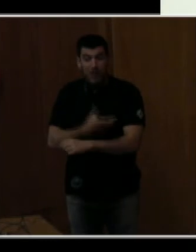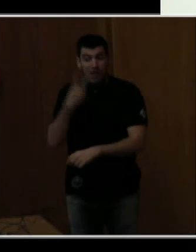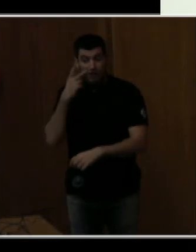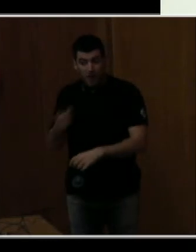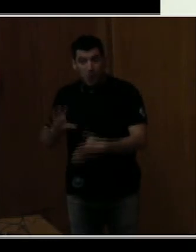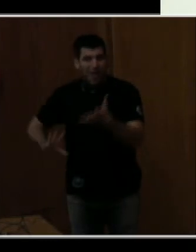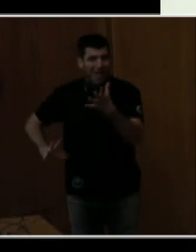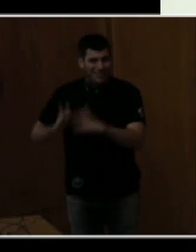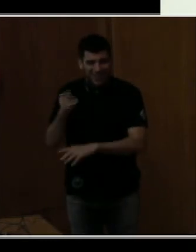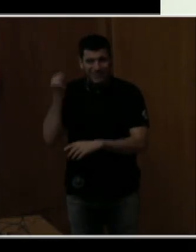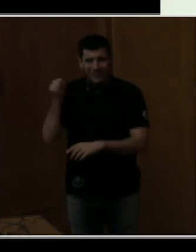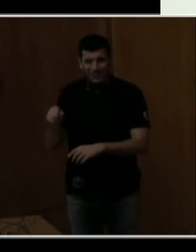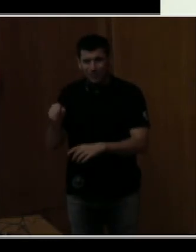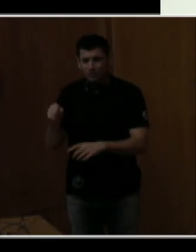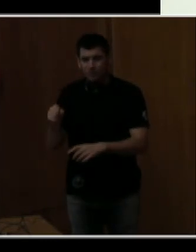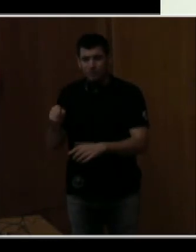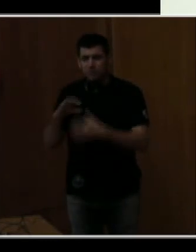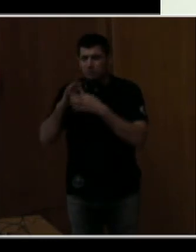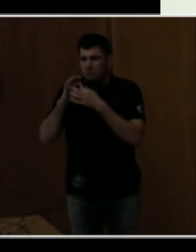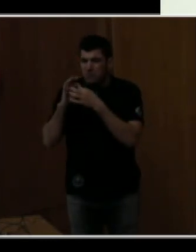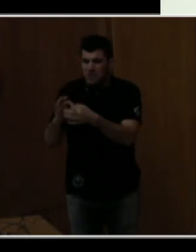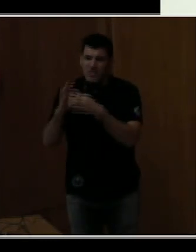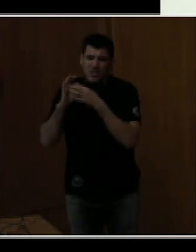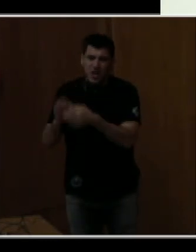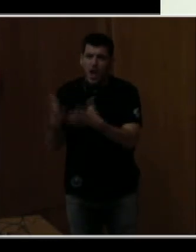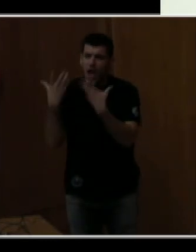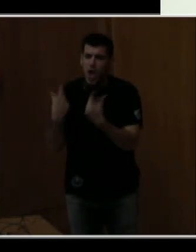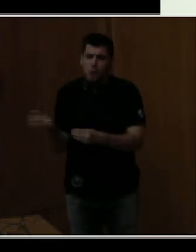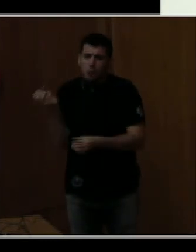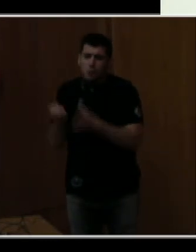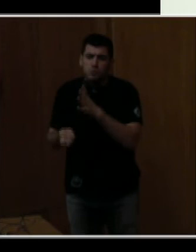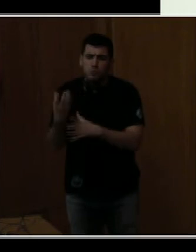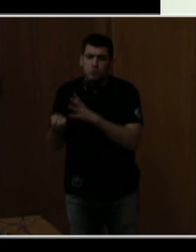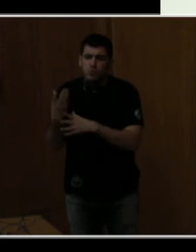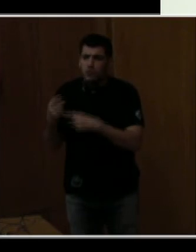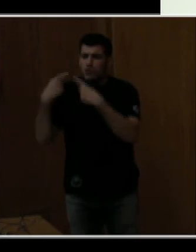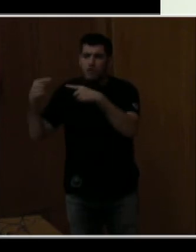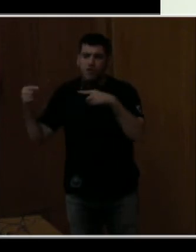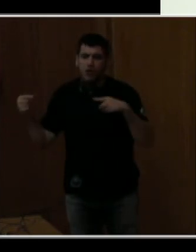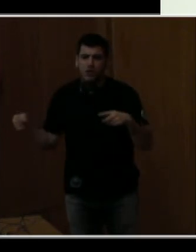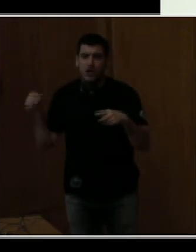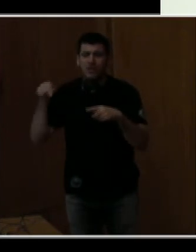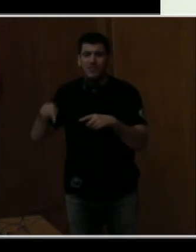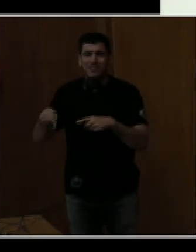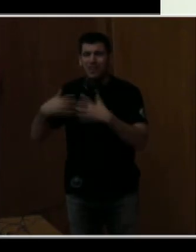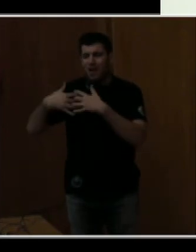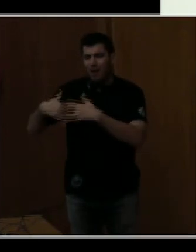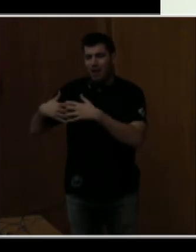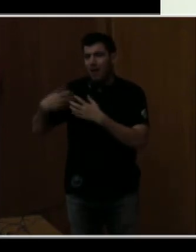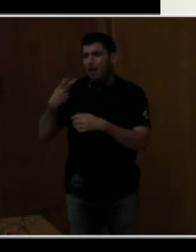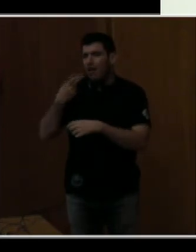εξέλιξη είναι τέτοια που συνεχώς έχουμε καινούργια δεδομένα και πλέον συστήματα που είχαμε μέχρι πριν από 1-2 χρόνια